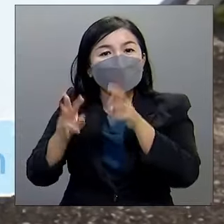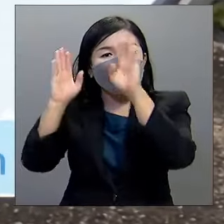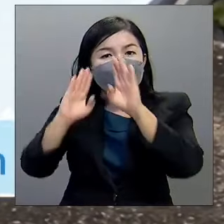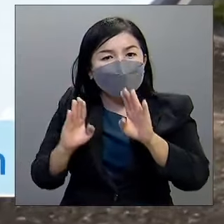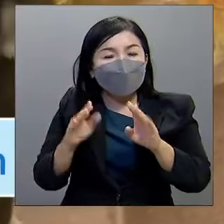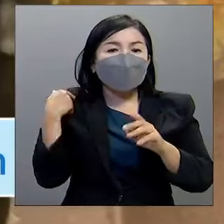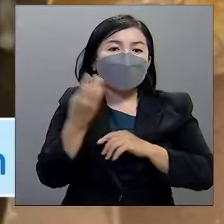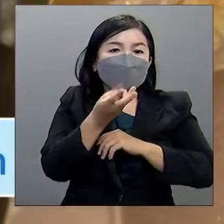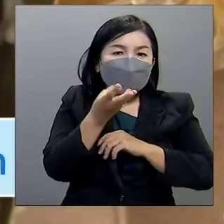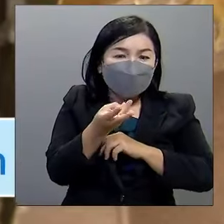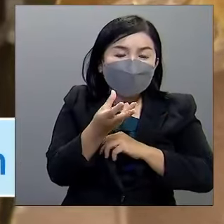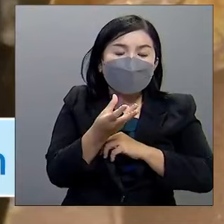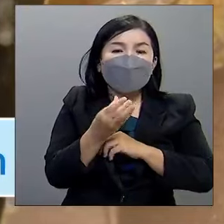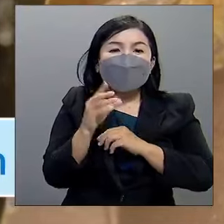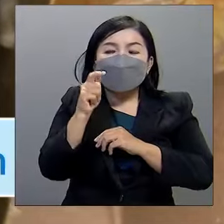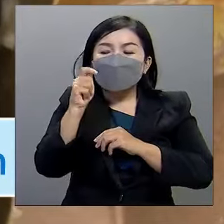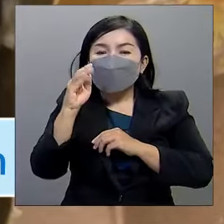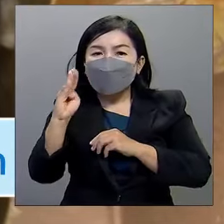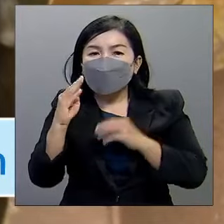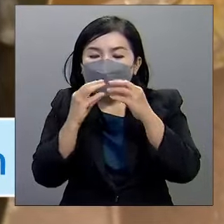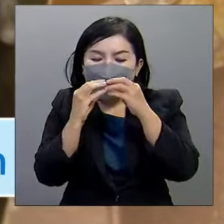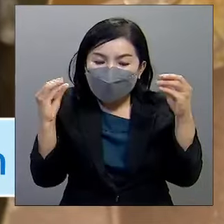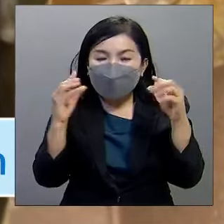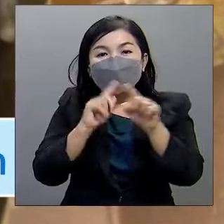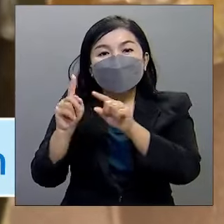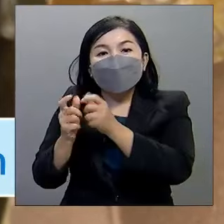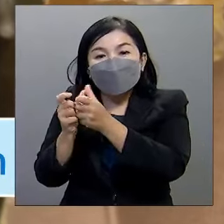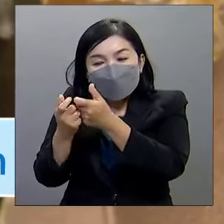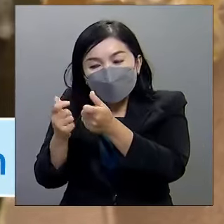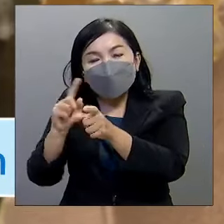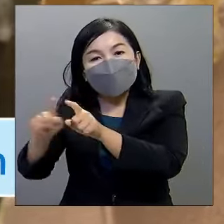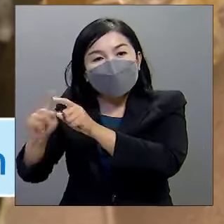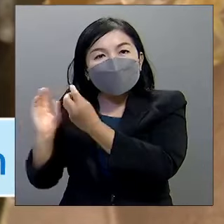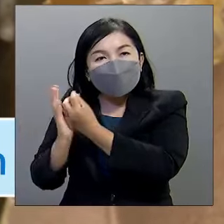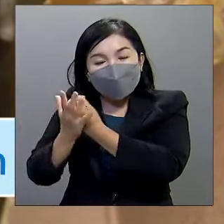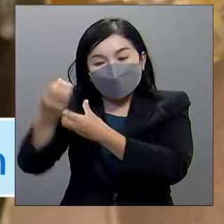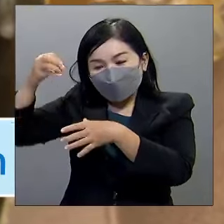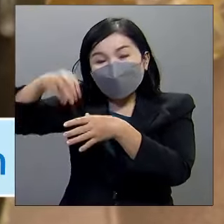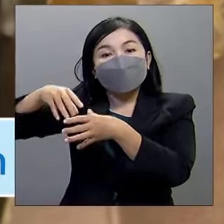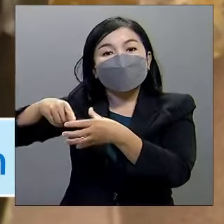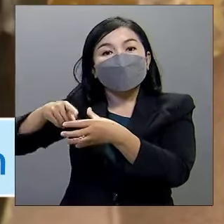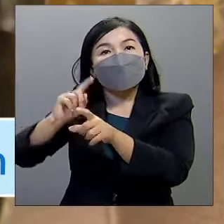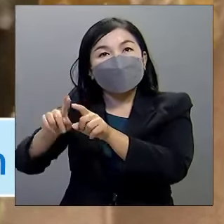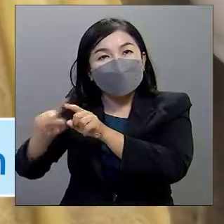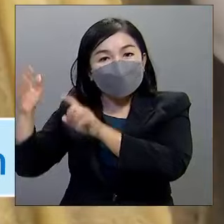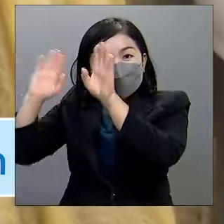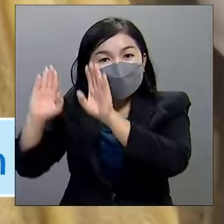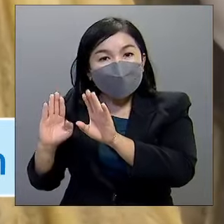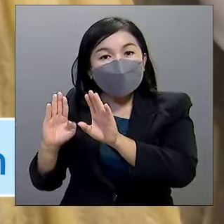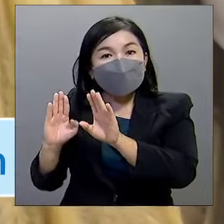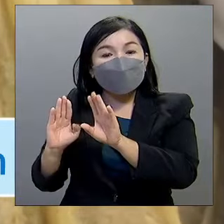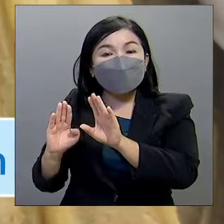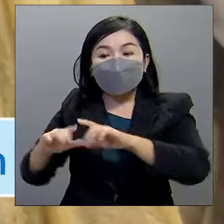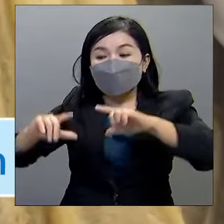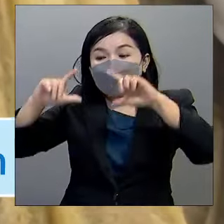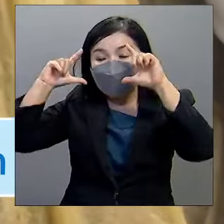นเชียงกลายมาเป็นข้าวอบธัญพืชหลากหลายห่อใบบัวจำหน่ายซึ่งถือว่าเป็นเอกลักษณ์ของข้าวห่อใบบัวหนึ่งเดียวของจังหวั